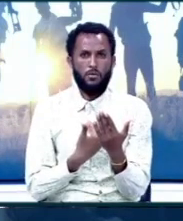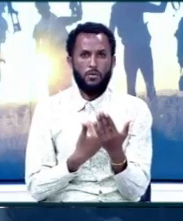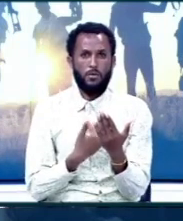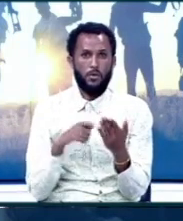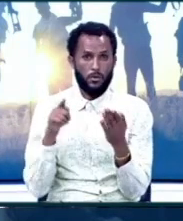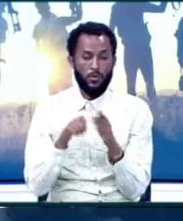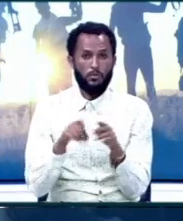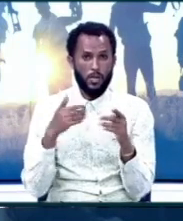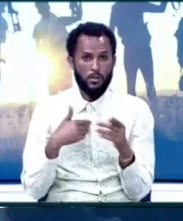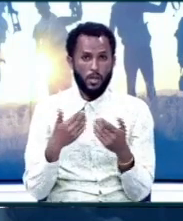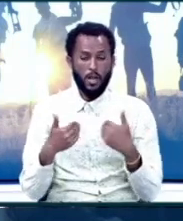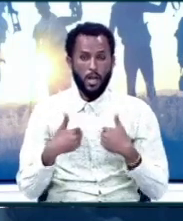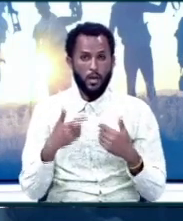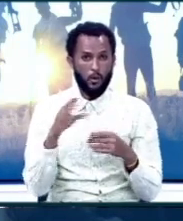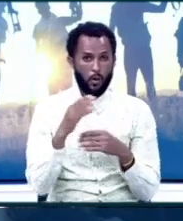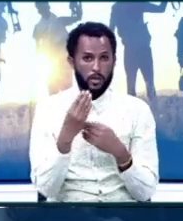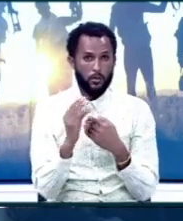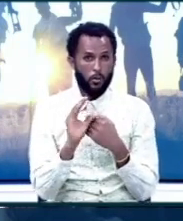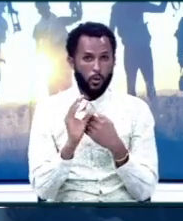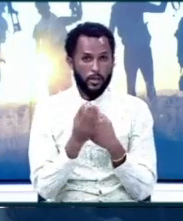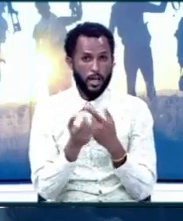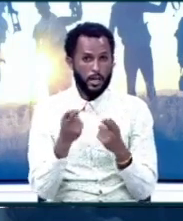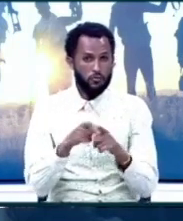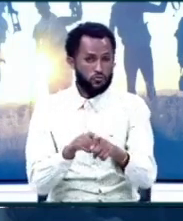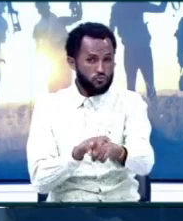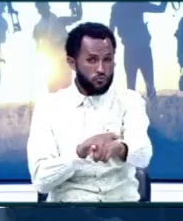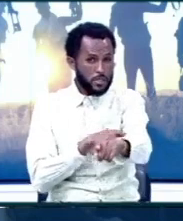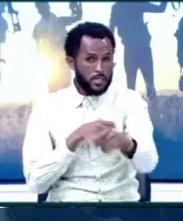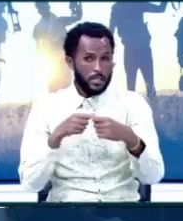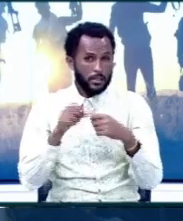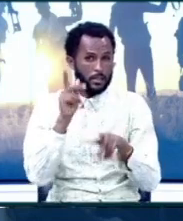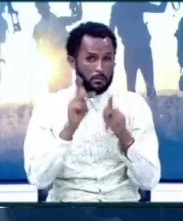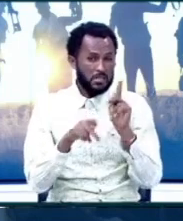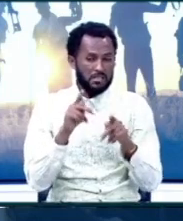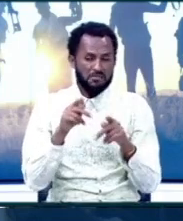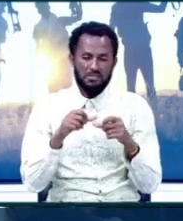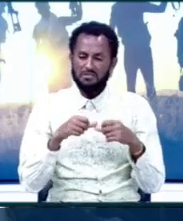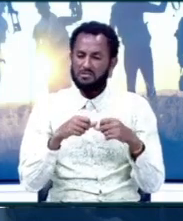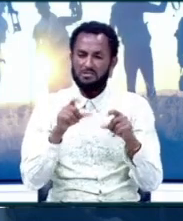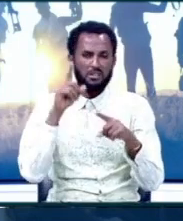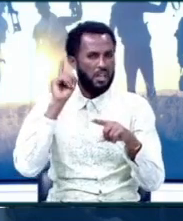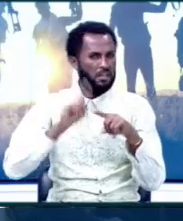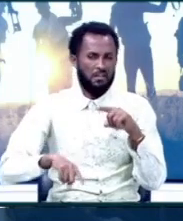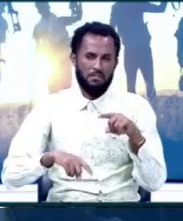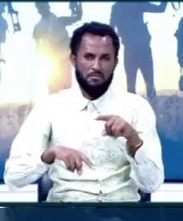ከምቲ ሕዚ ዘለናያ ኮይንና ነዊሕ ክንቅፅል ከም ህዝቢ ከም ብሄር ኣይንኽእልን።